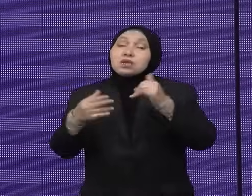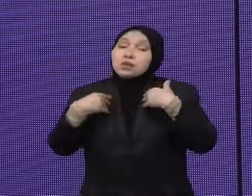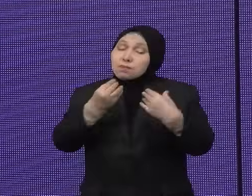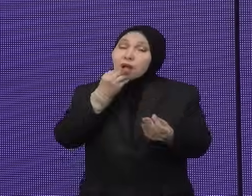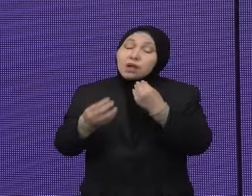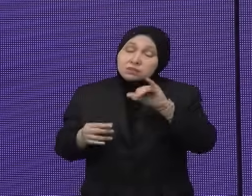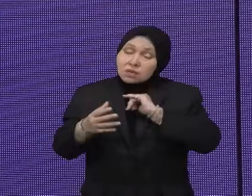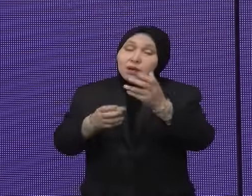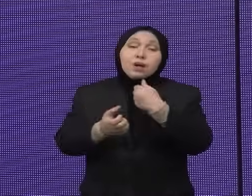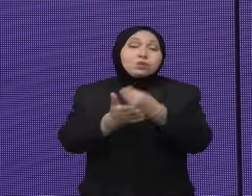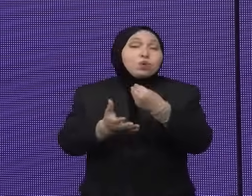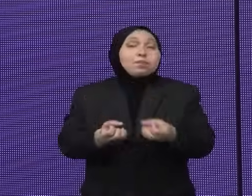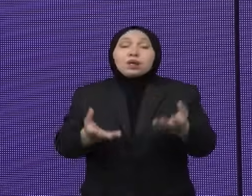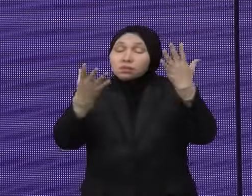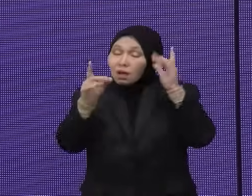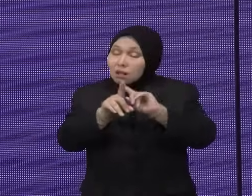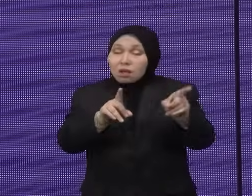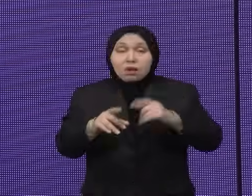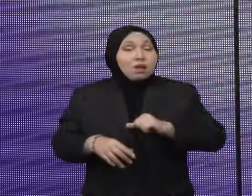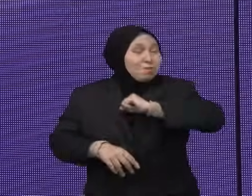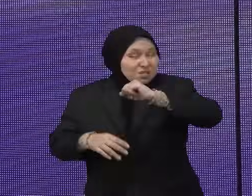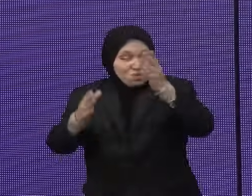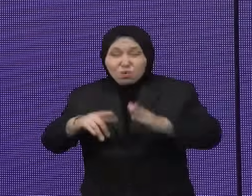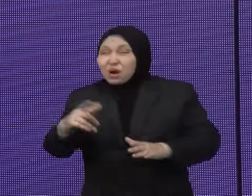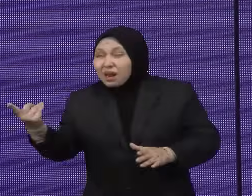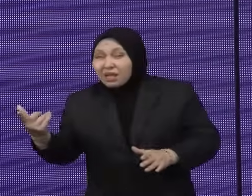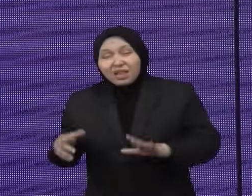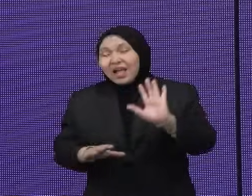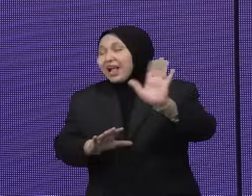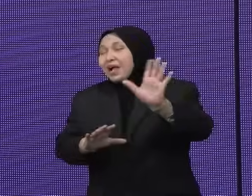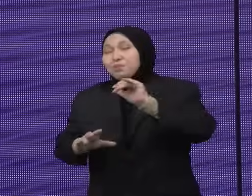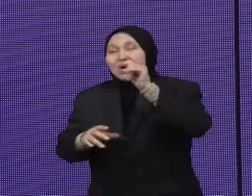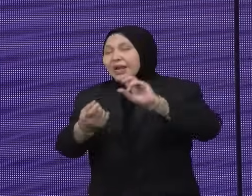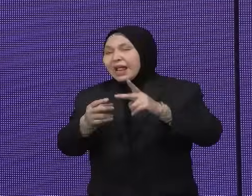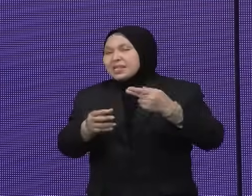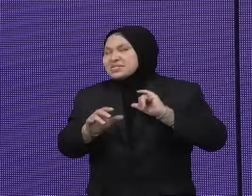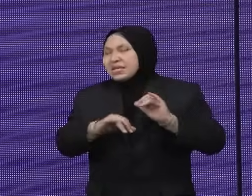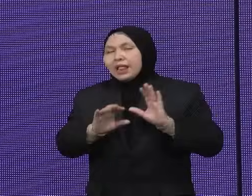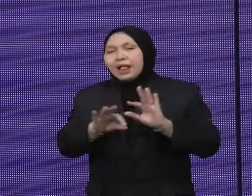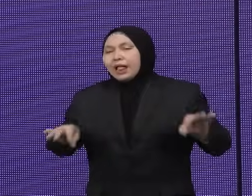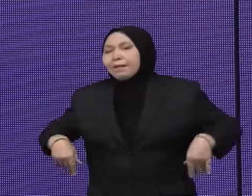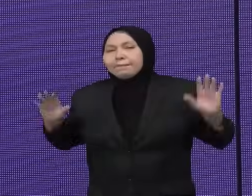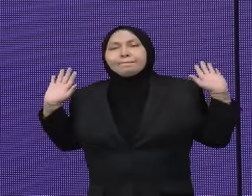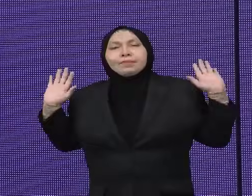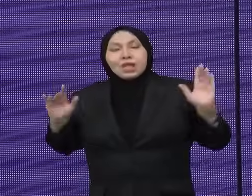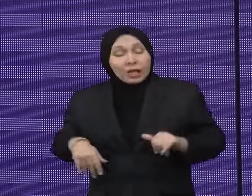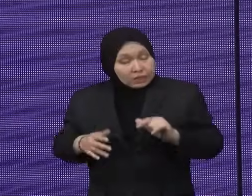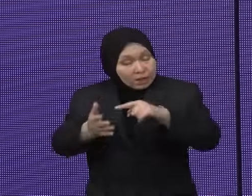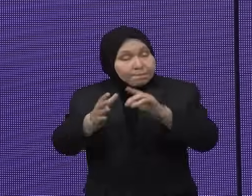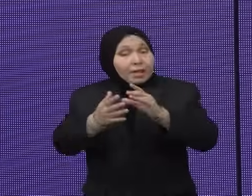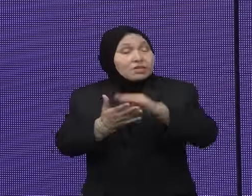saya dapat duit banyak, apa sebagainya, nak perjuangkan orang lain, bukan hal saya. Dan ini pelajaran penting yang perlu